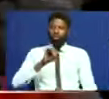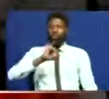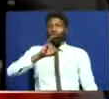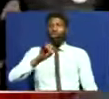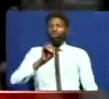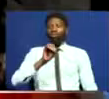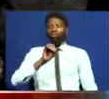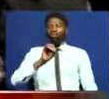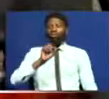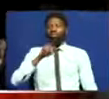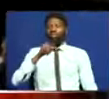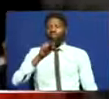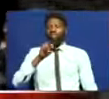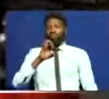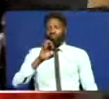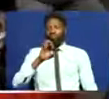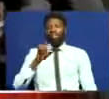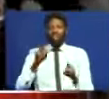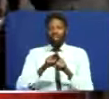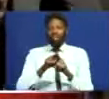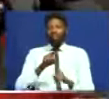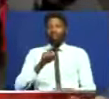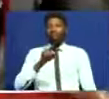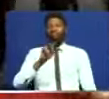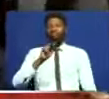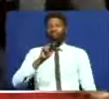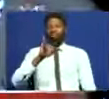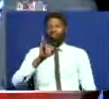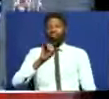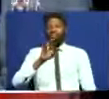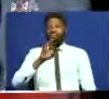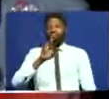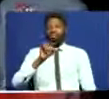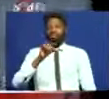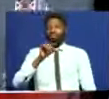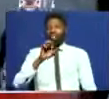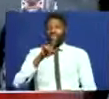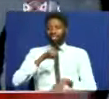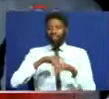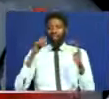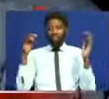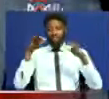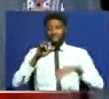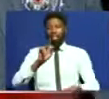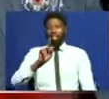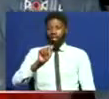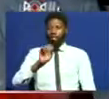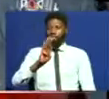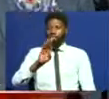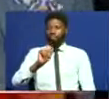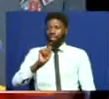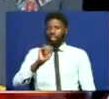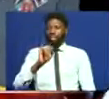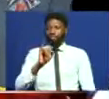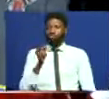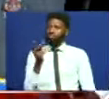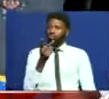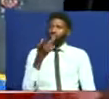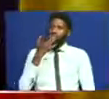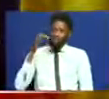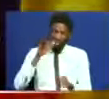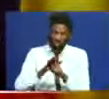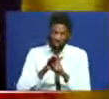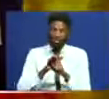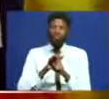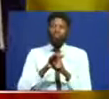Njoroge, ambao waliongoza mkesha wa mwaka mpya katika kituo cha kibiashara cha Kabati, walielezea matumaini ya kuimarika kwa